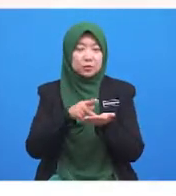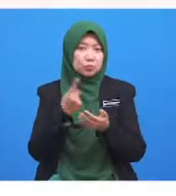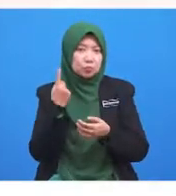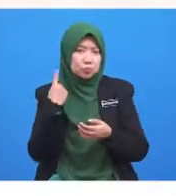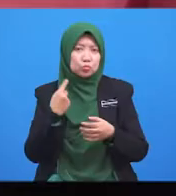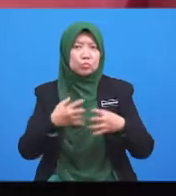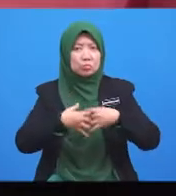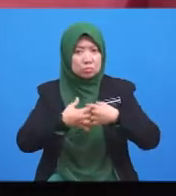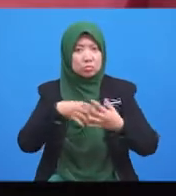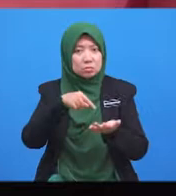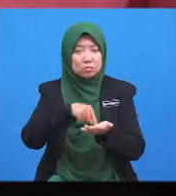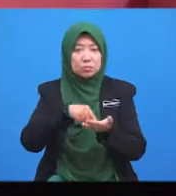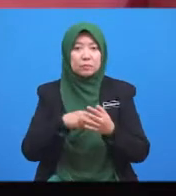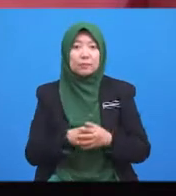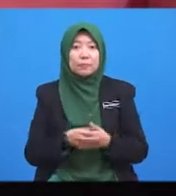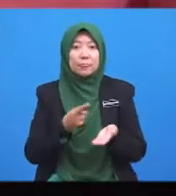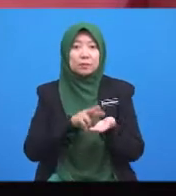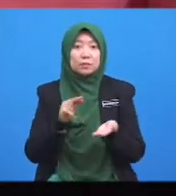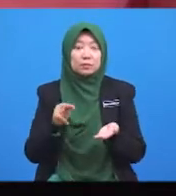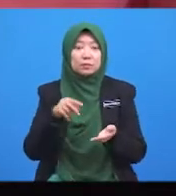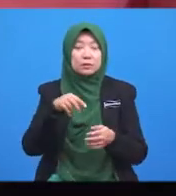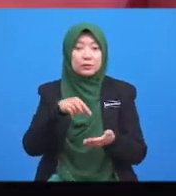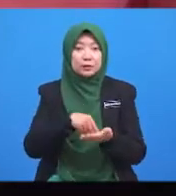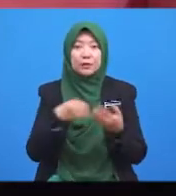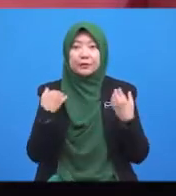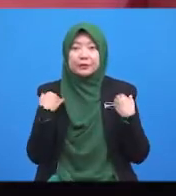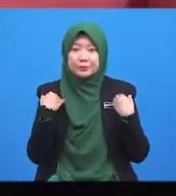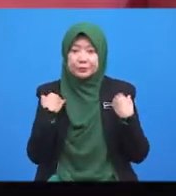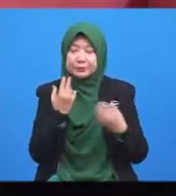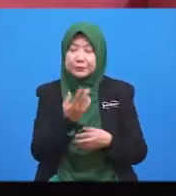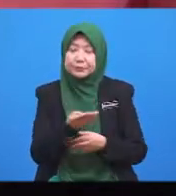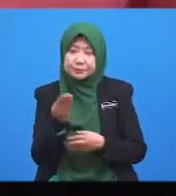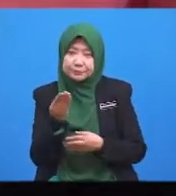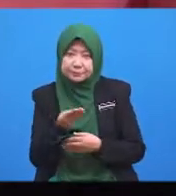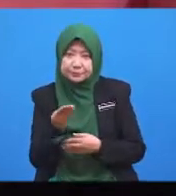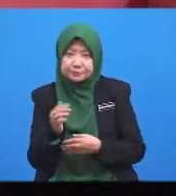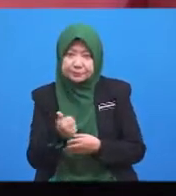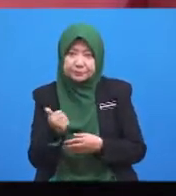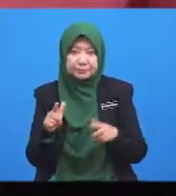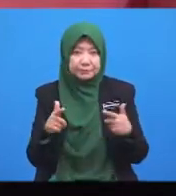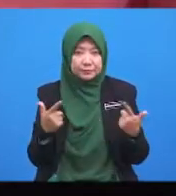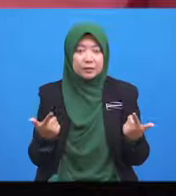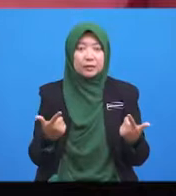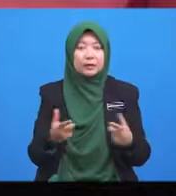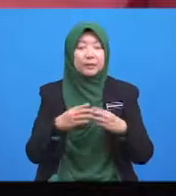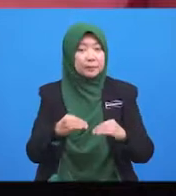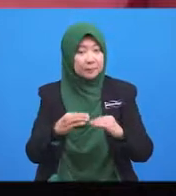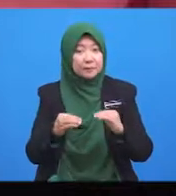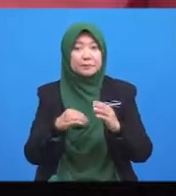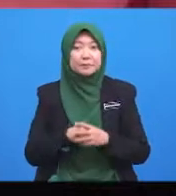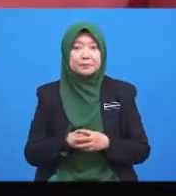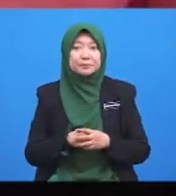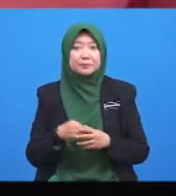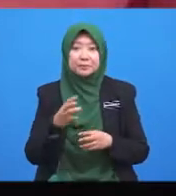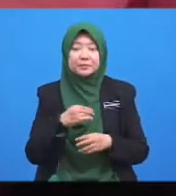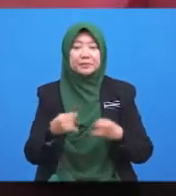rawatan faradik. Rawatan mesin faradik mempunyai aksesorinya yang terdiri daripada pad faradik dan